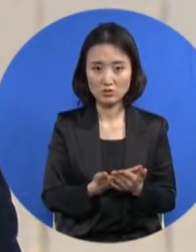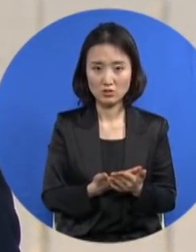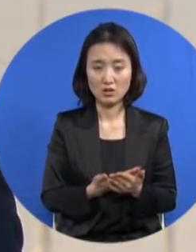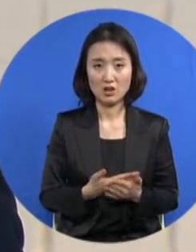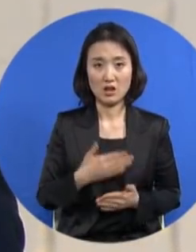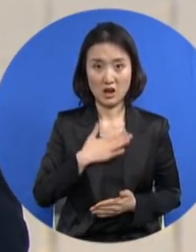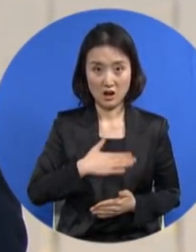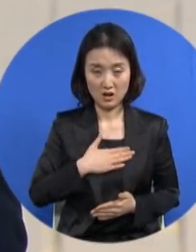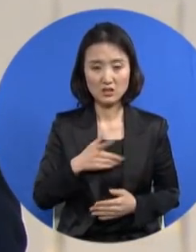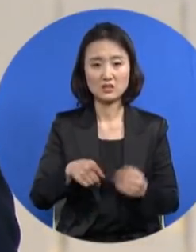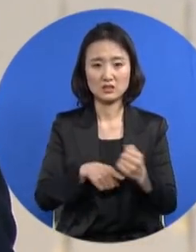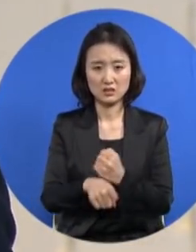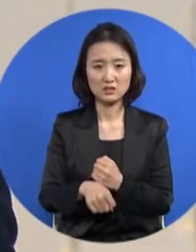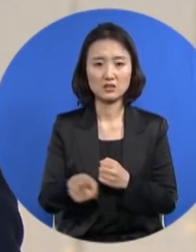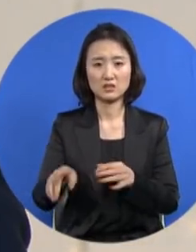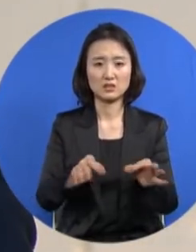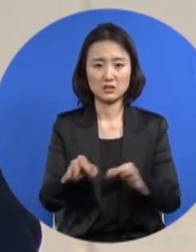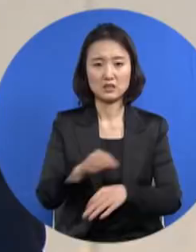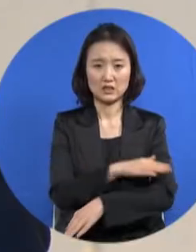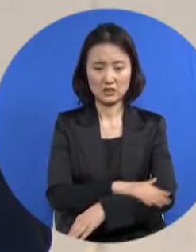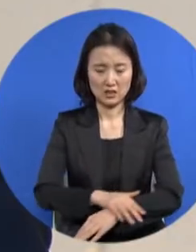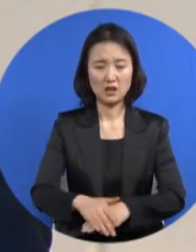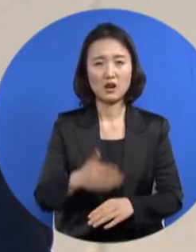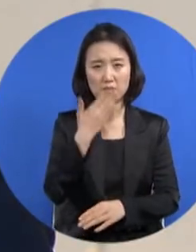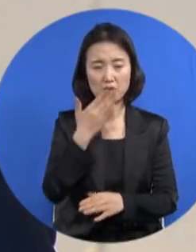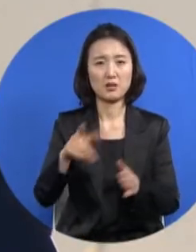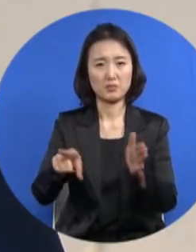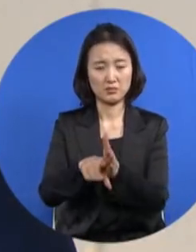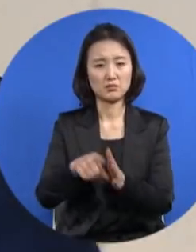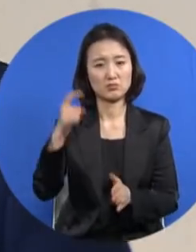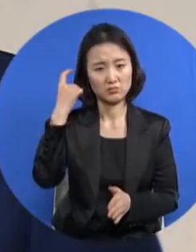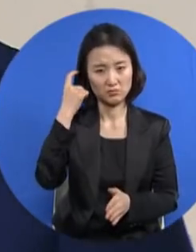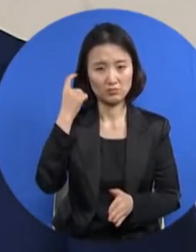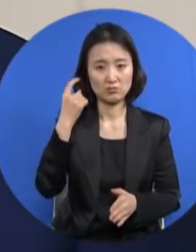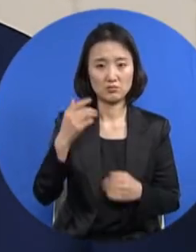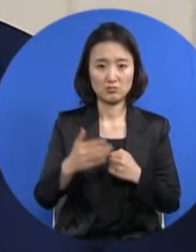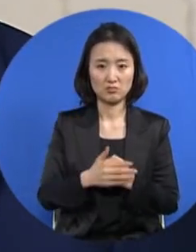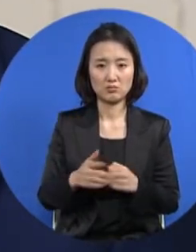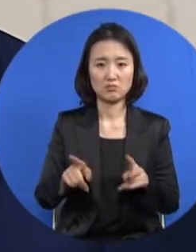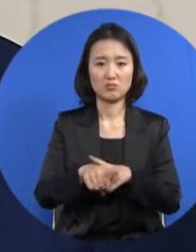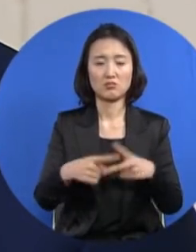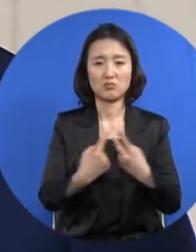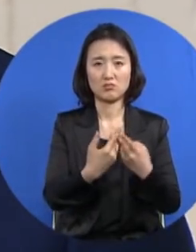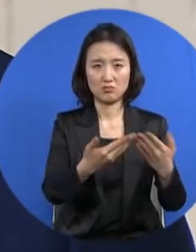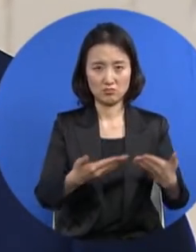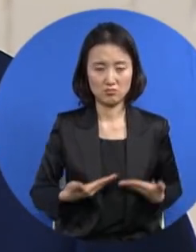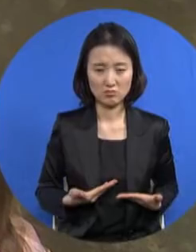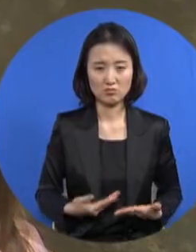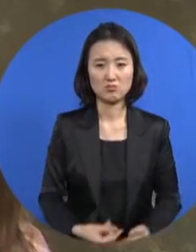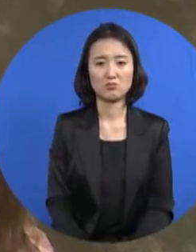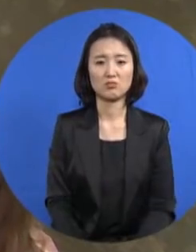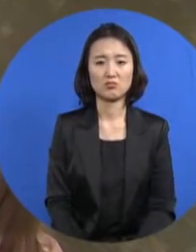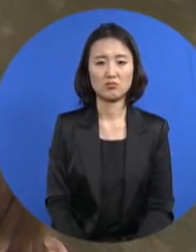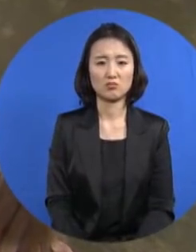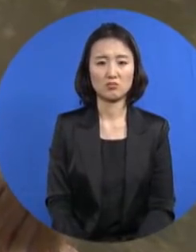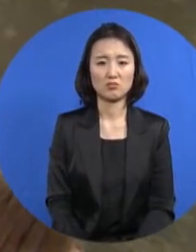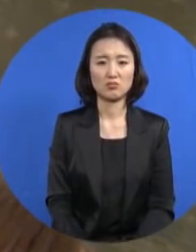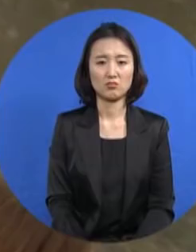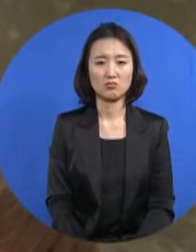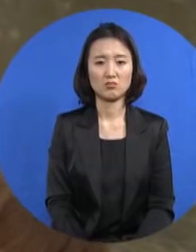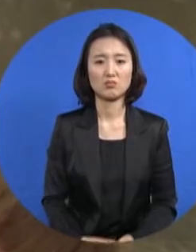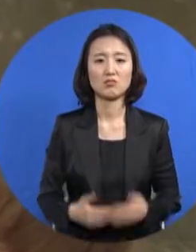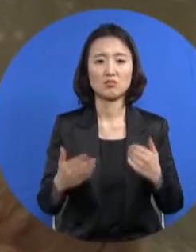사람이라면 비즈니스는 얼마든지 잘할 거라고 생각한다고 하면서 이해를 해주시는 거예요. 그래서